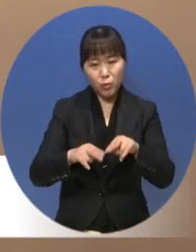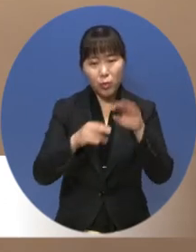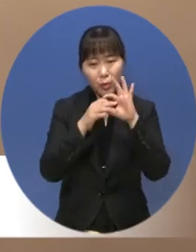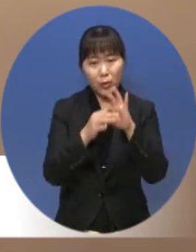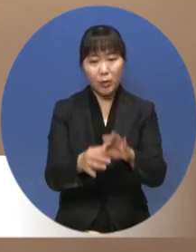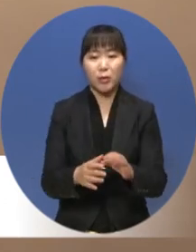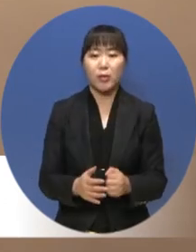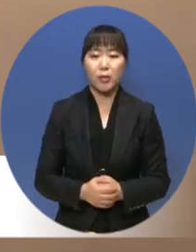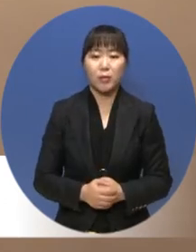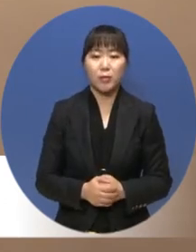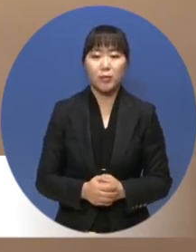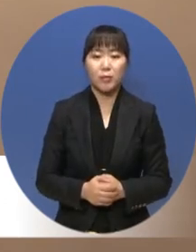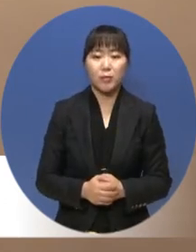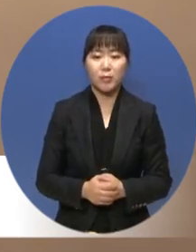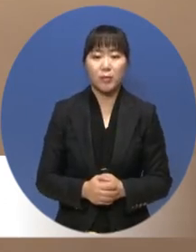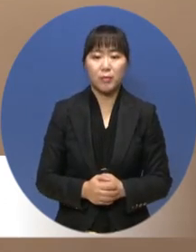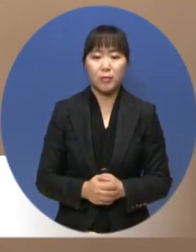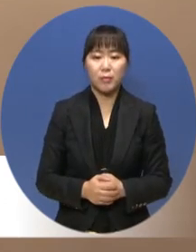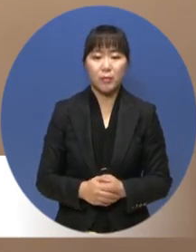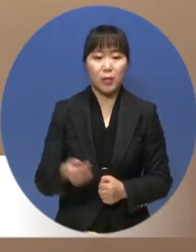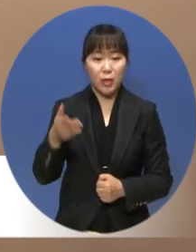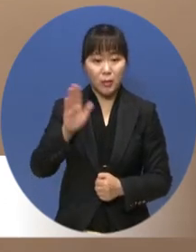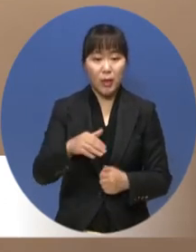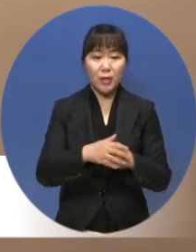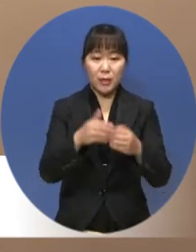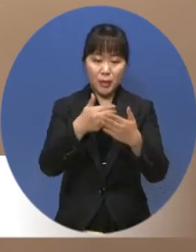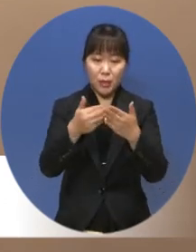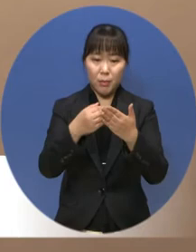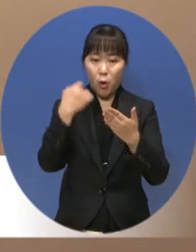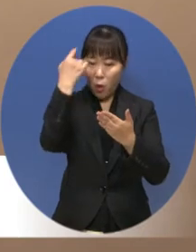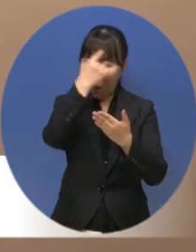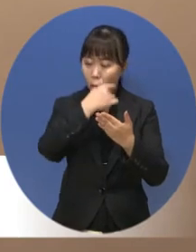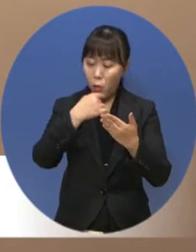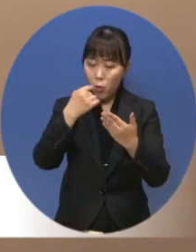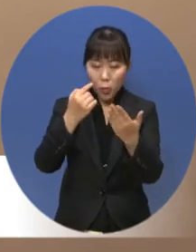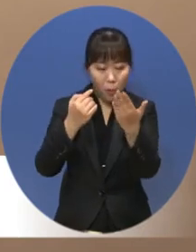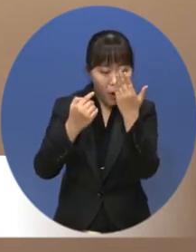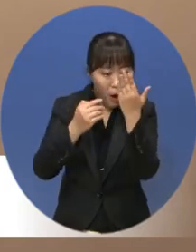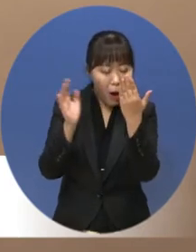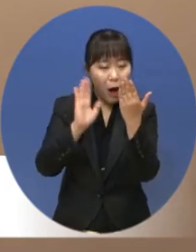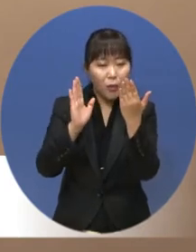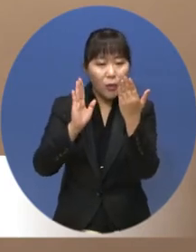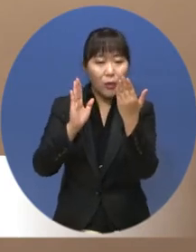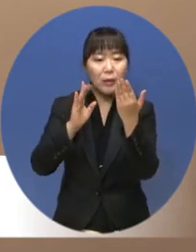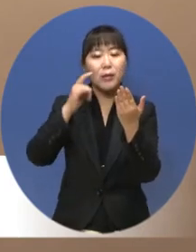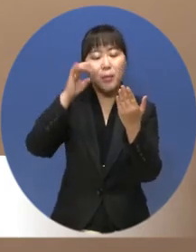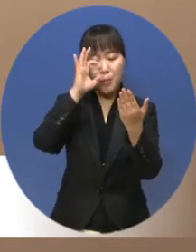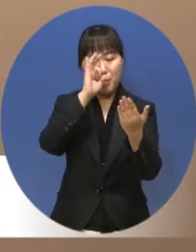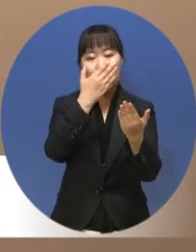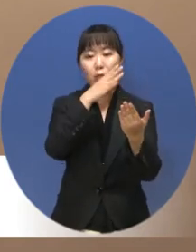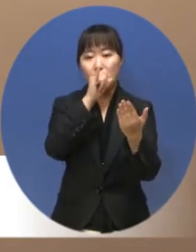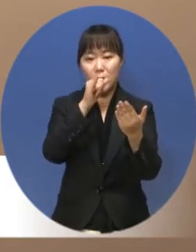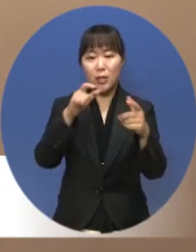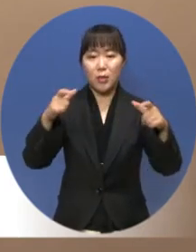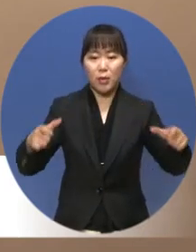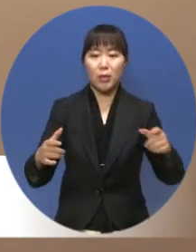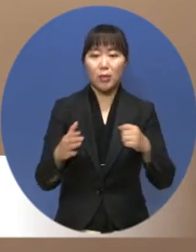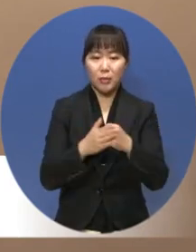취소되었습니다. 그러나 그림은 얼굴을 가까이 대지 않고도 감상을 할 수 있는